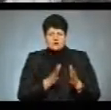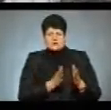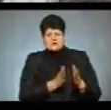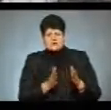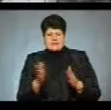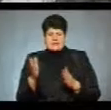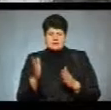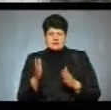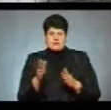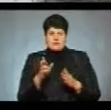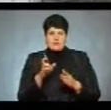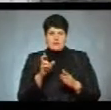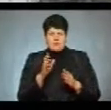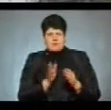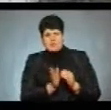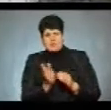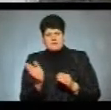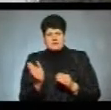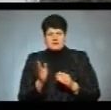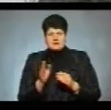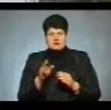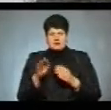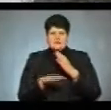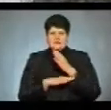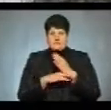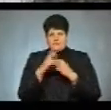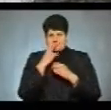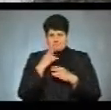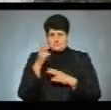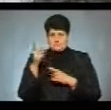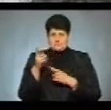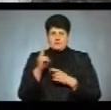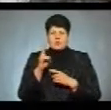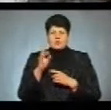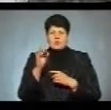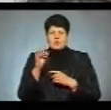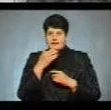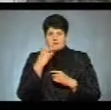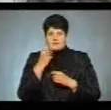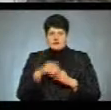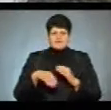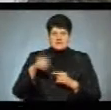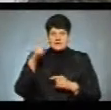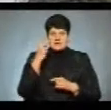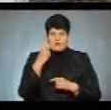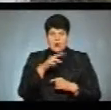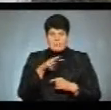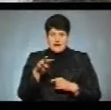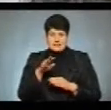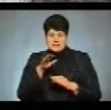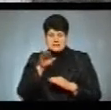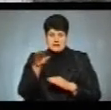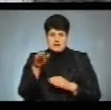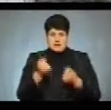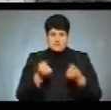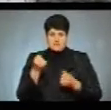занесло реально боком, машина пішла туди на те дерево, можете його відзняти, там кори немає. Тобто на висоті 2 метрів в дереві застрягла